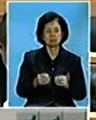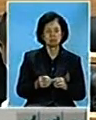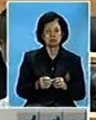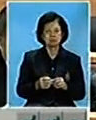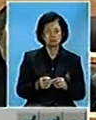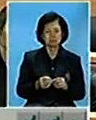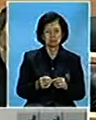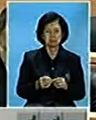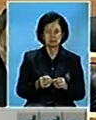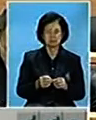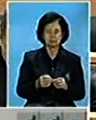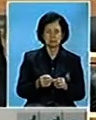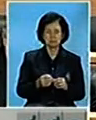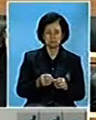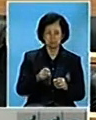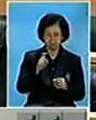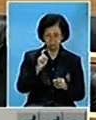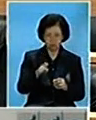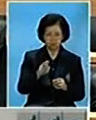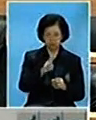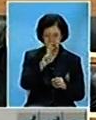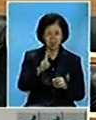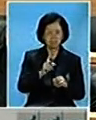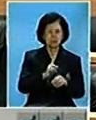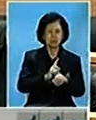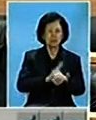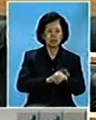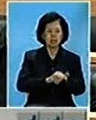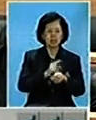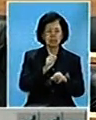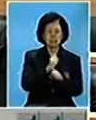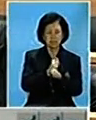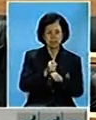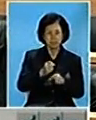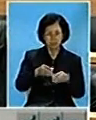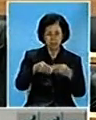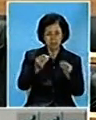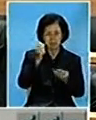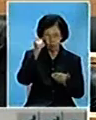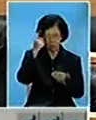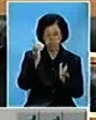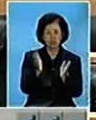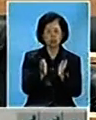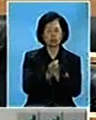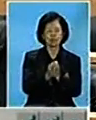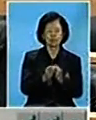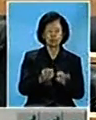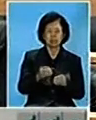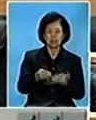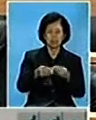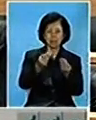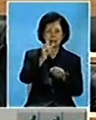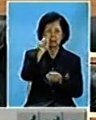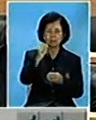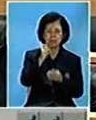ต่บางประเด็นเนี่ยจำเป็นต้องอาศัยเวลาเพื่อจะทำความเข้าใจร่วมกันเสียเพื่อให้สภาแห่งนี้เป็นที่ประกาศ